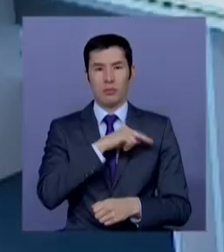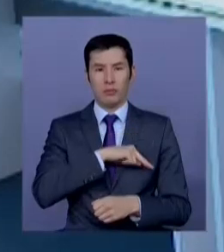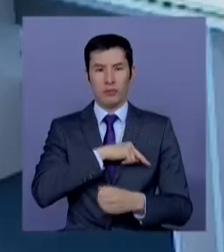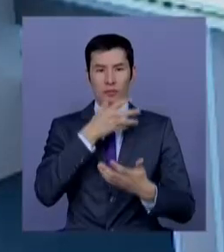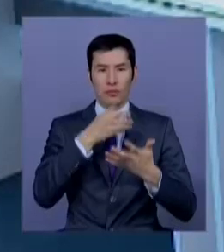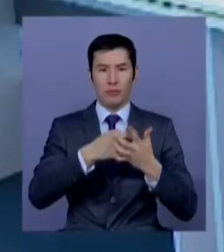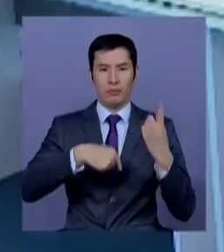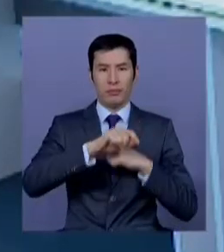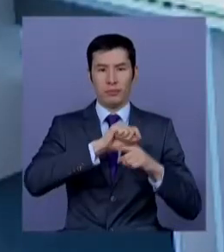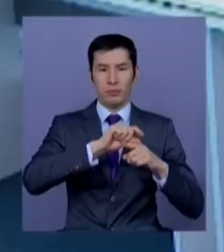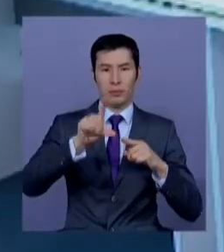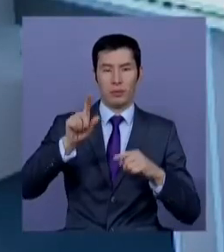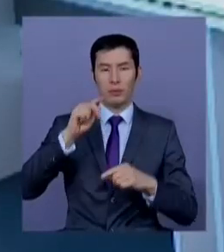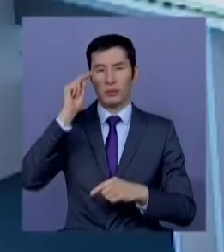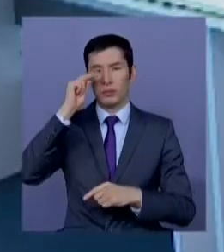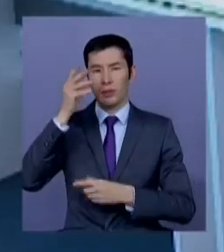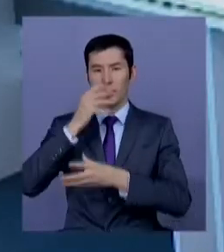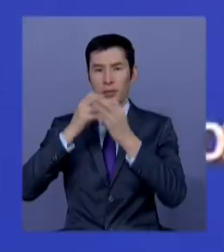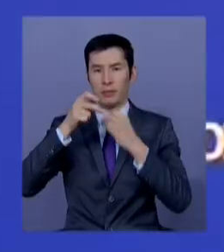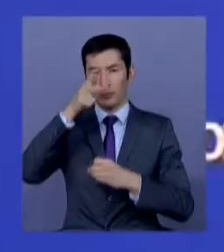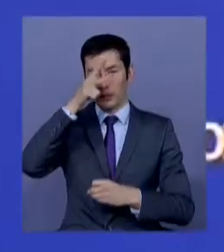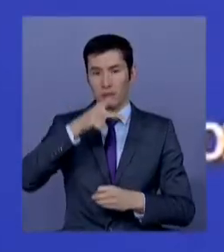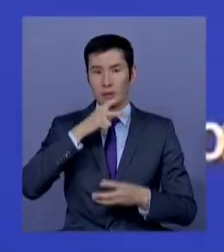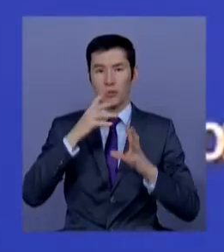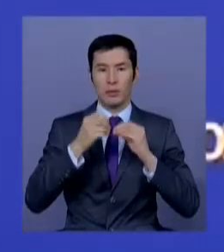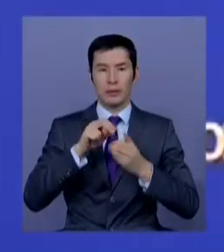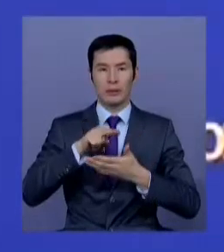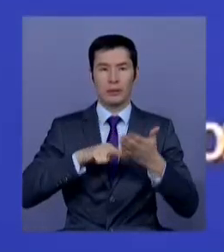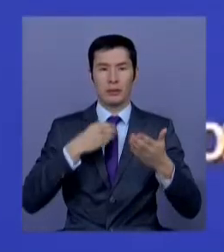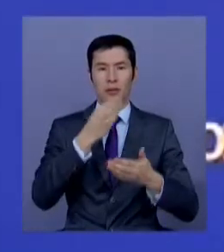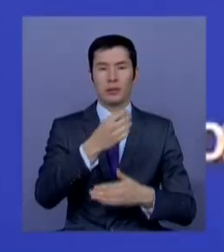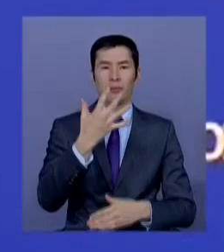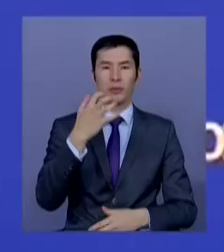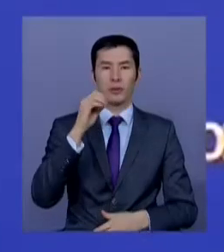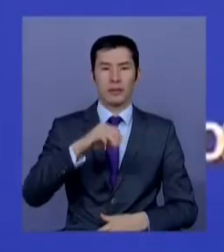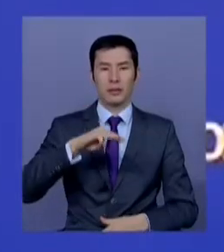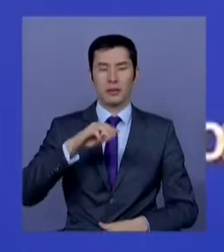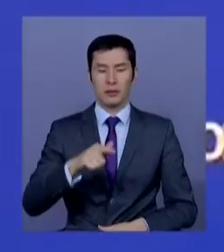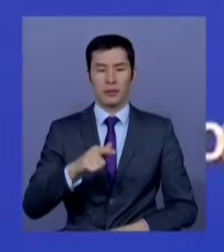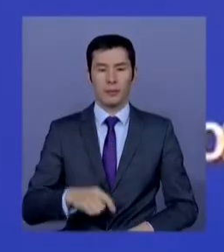жатырмыз. Бұдан бөлек бизнес бастау үшін 2%-бен ұзақ мерзімді несиелер қарастырылған.